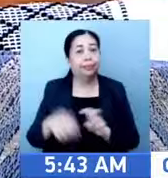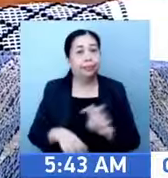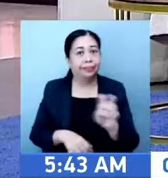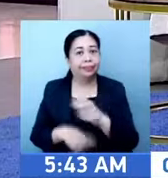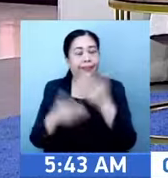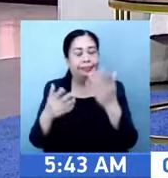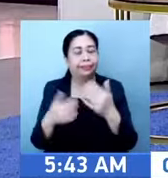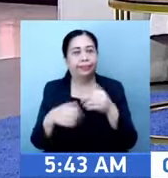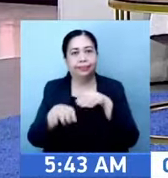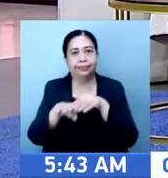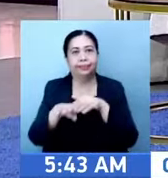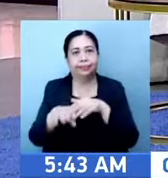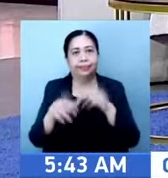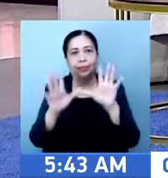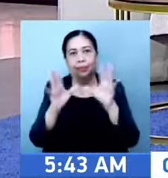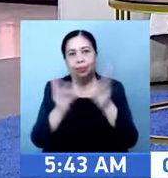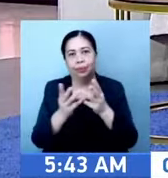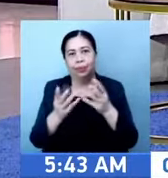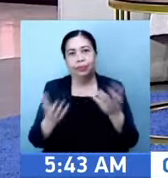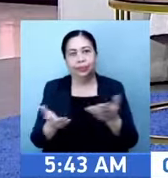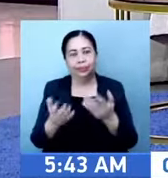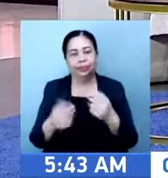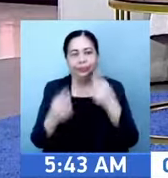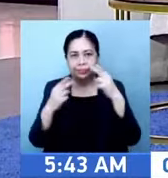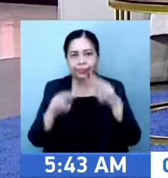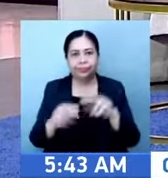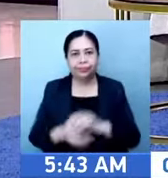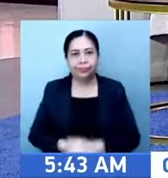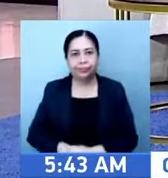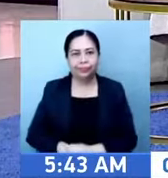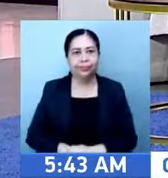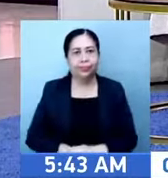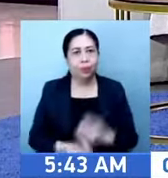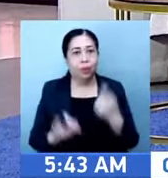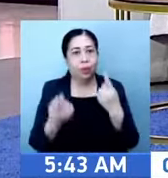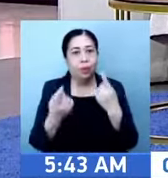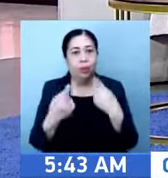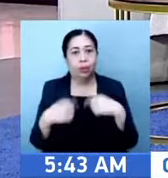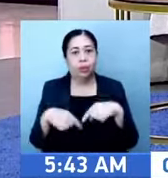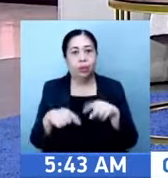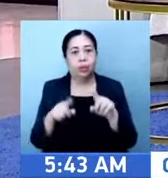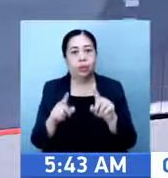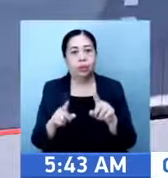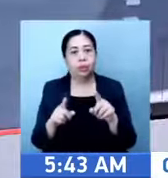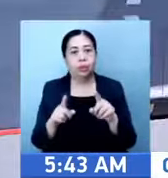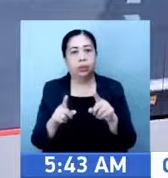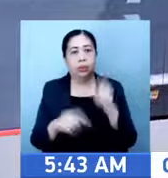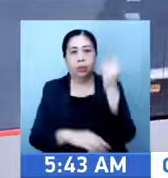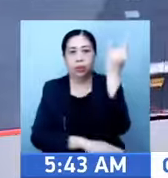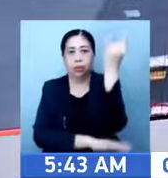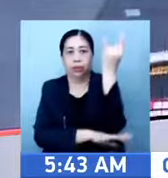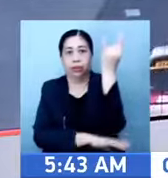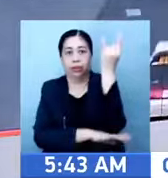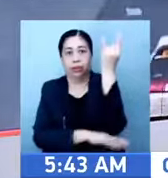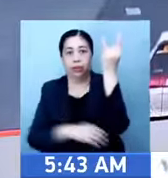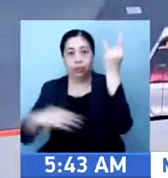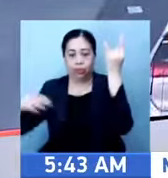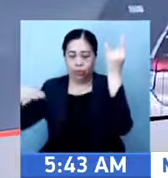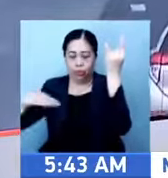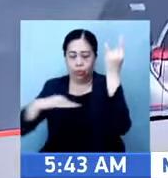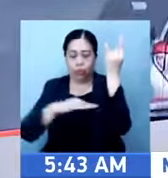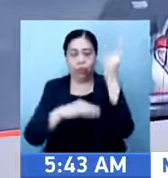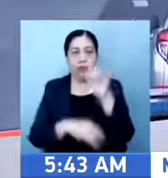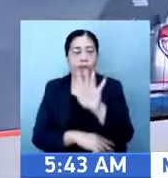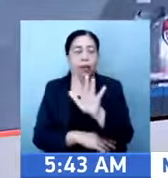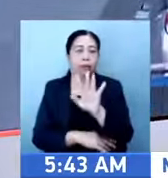sa Commonwealth Avenue. Puntahan na po natin. Papunta po yan ng Quezon Memorial Circle. Ngayon pong 5:43 ng